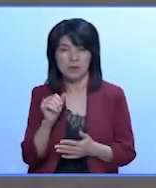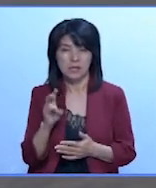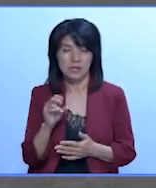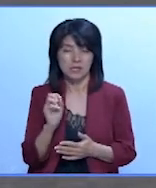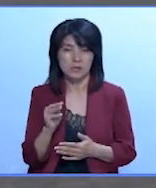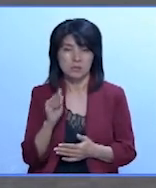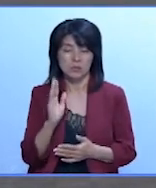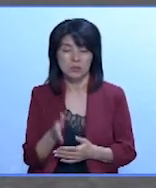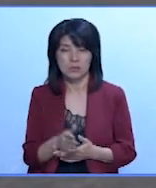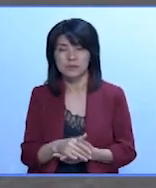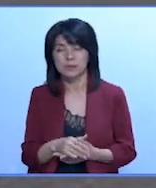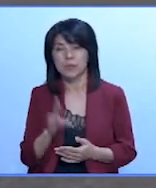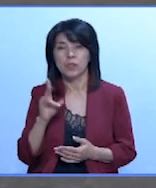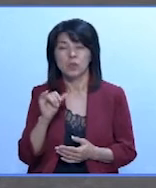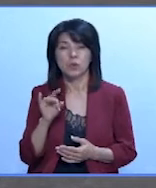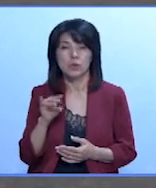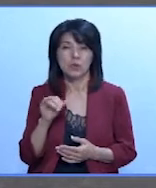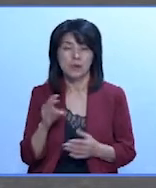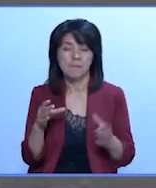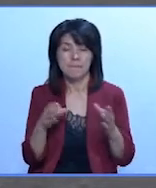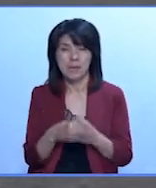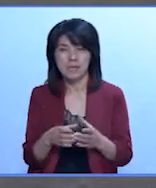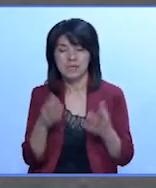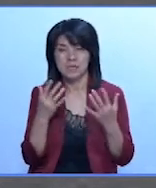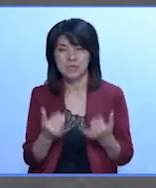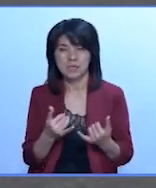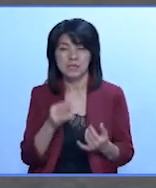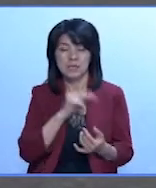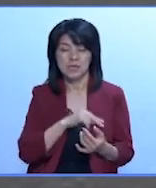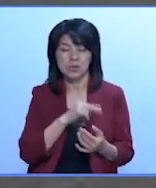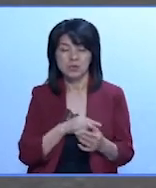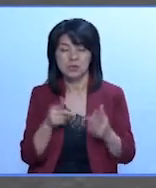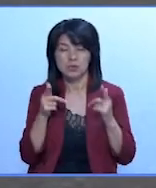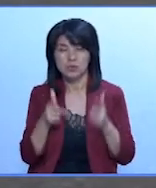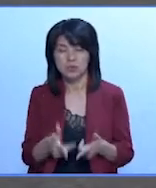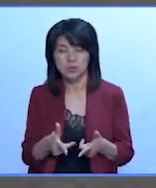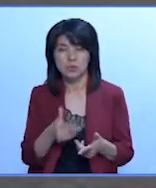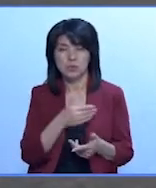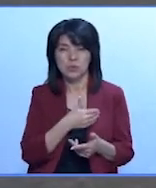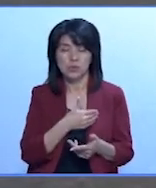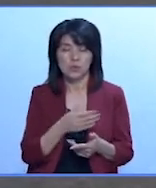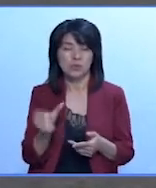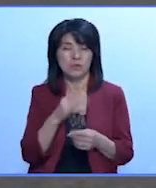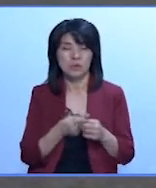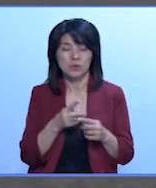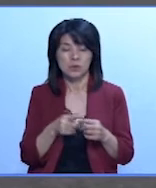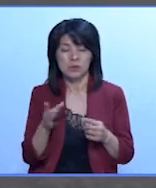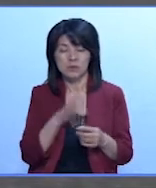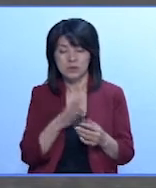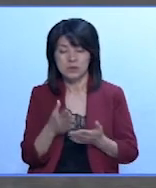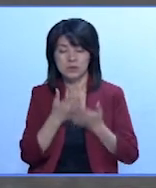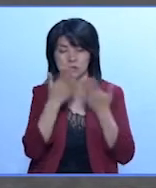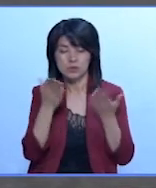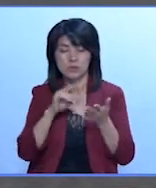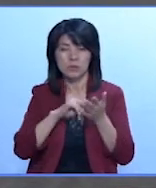Нұр Отан партиясы Ақсу қалалық филиалының мониторингілеу тобымен жұмыспен қамтудың жол картасы аясында жасалып жатқан жұмыстармен танысып мониторинг